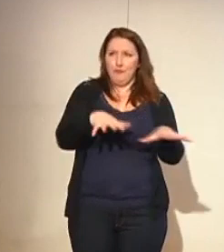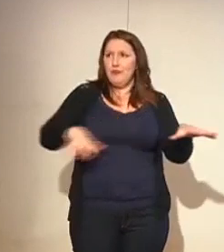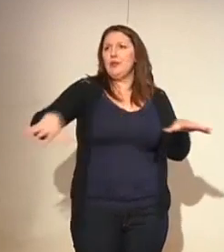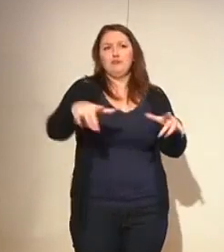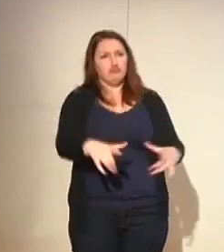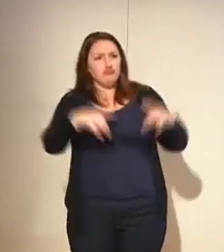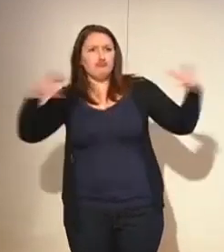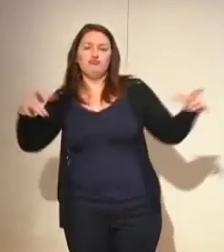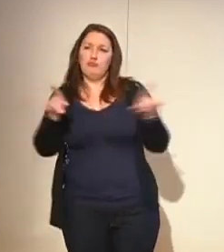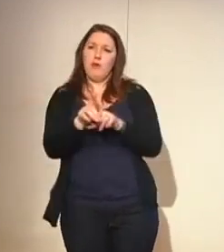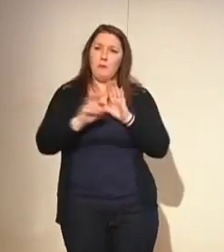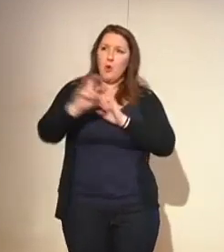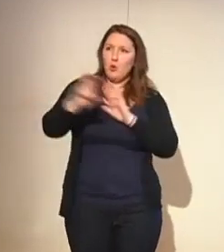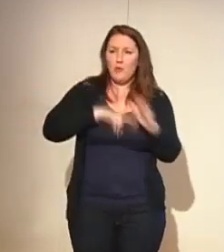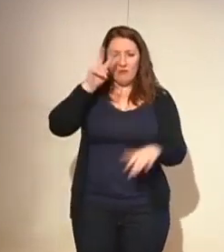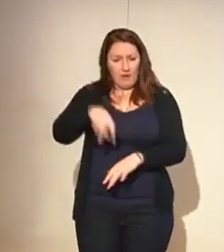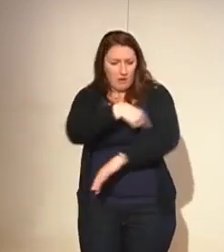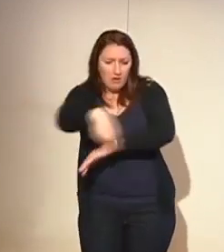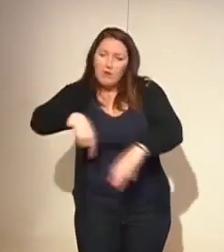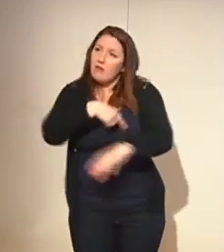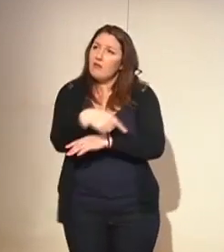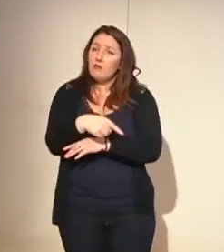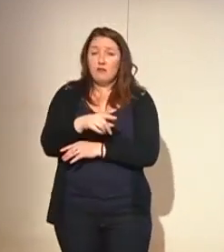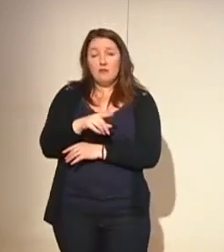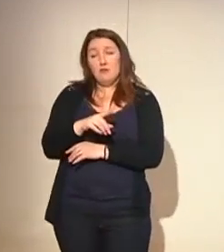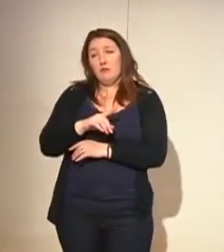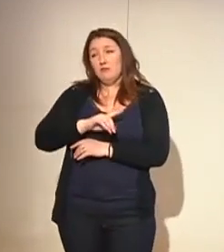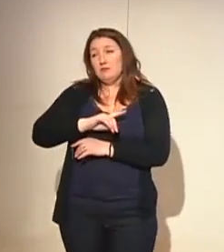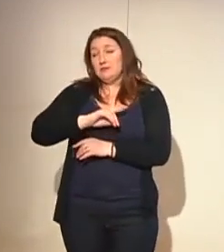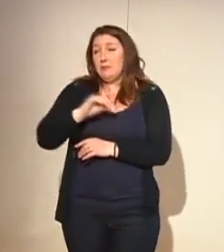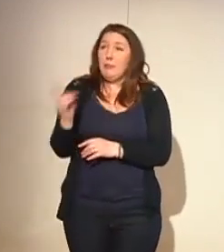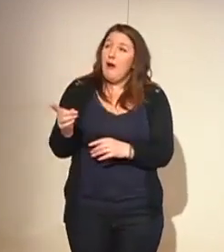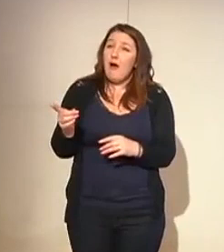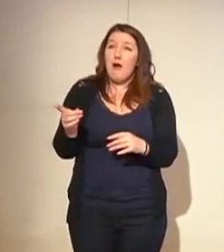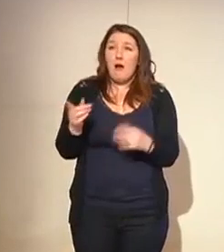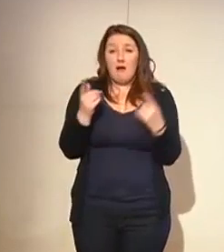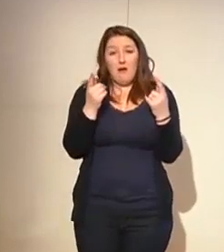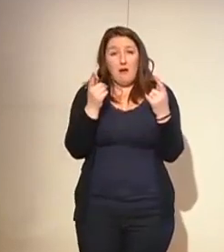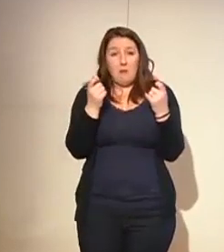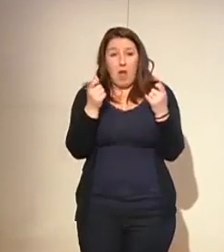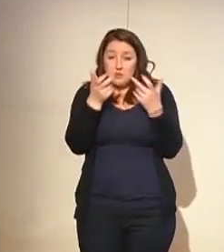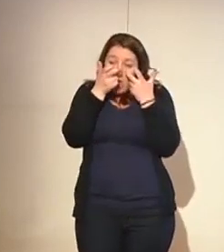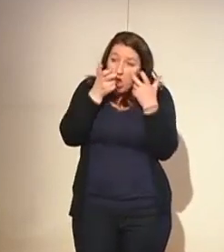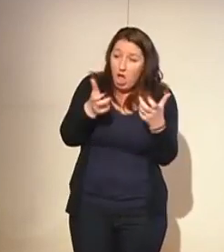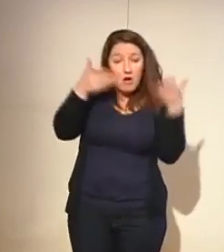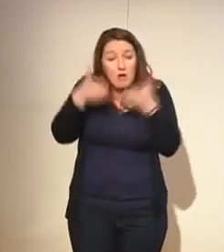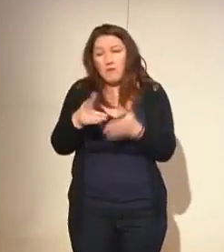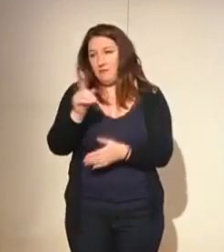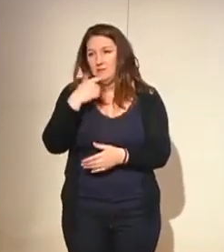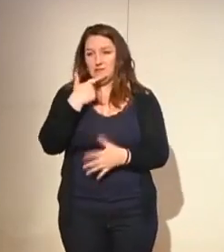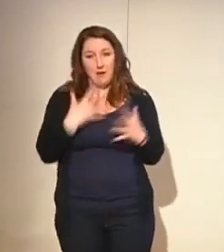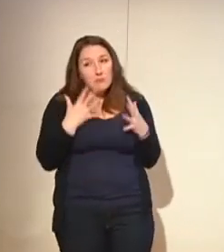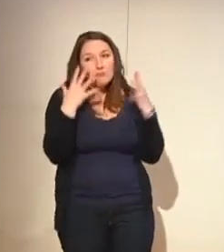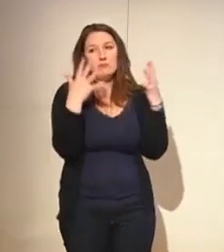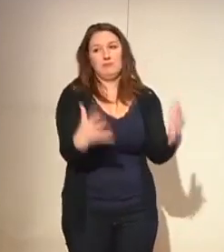taille est astreint cela n'a rien d'une simple question rien à voir avec une simple question financière ce premier point induit le